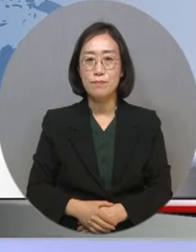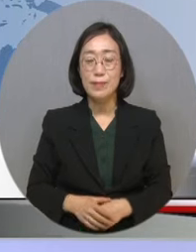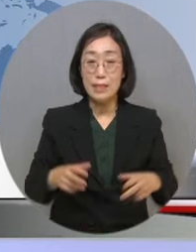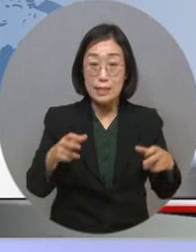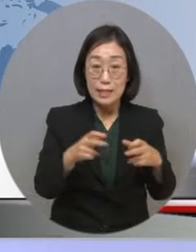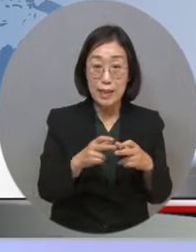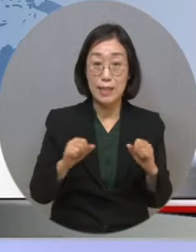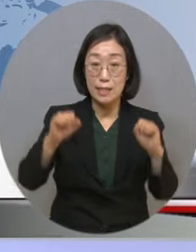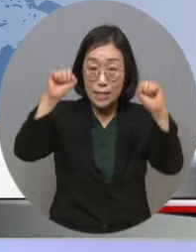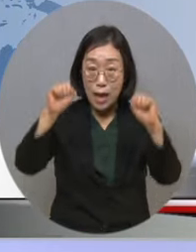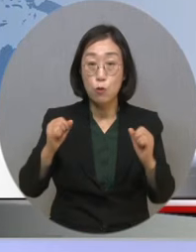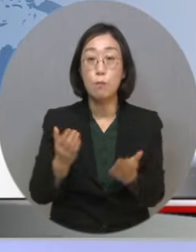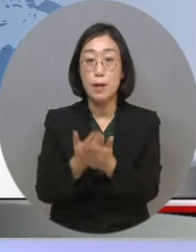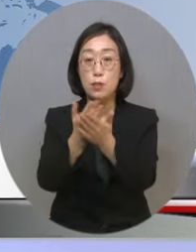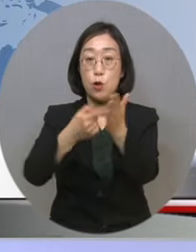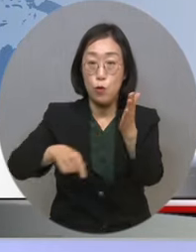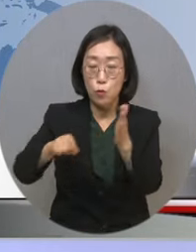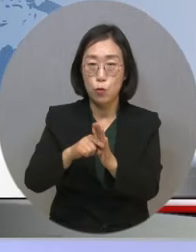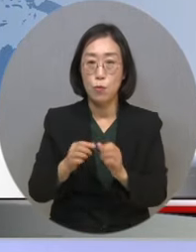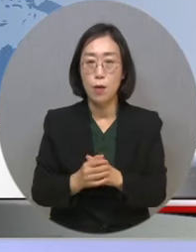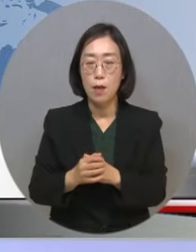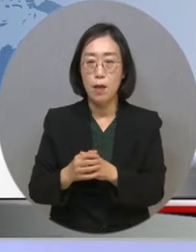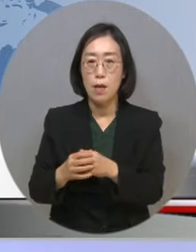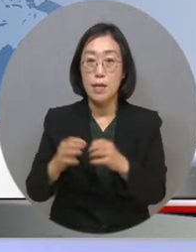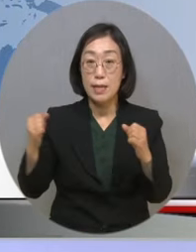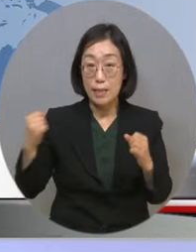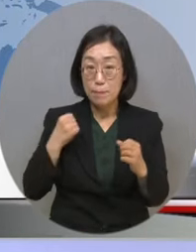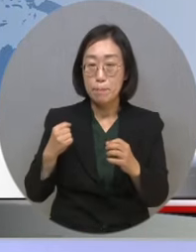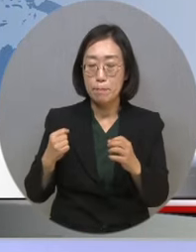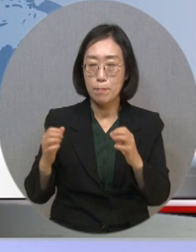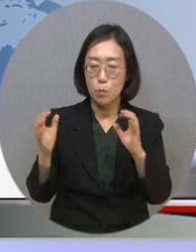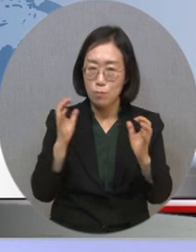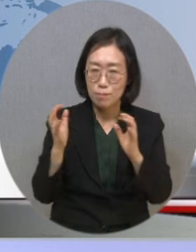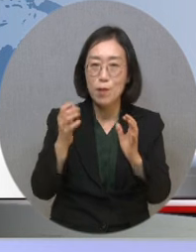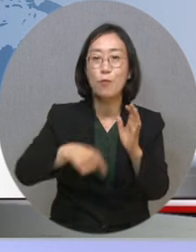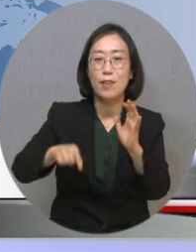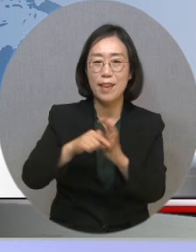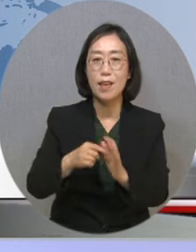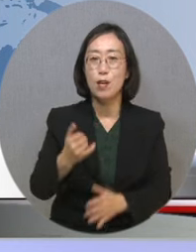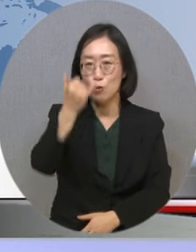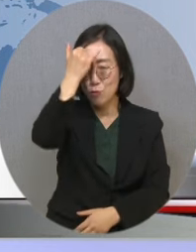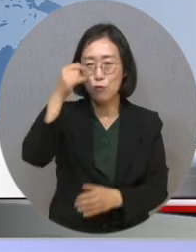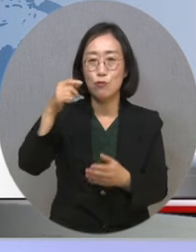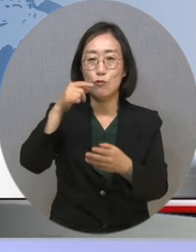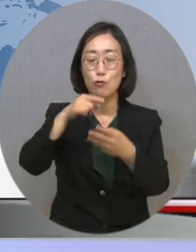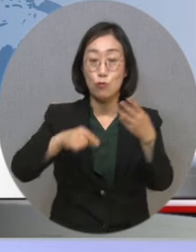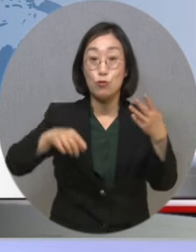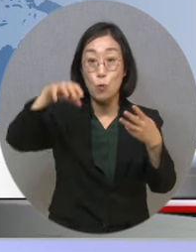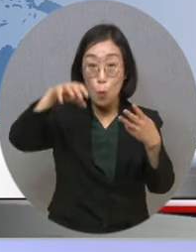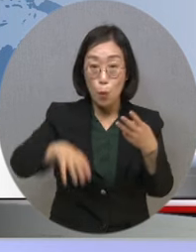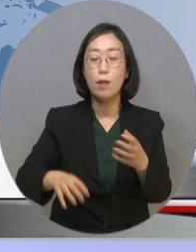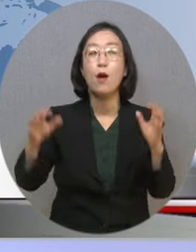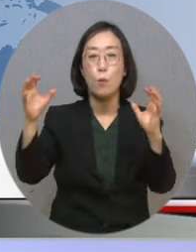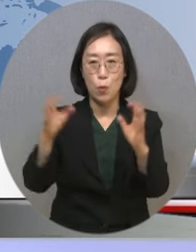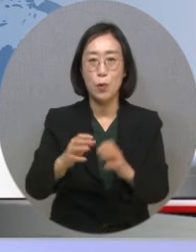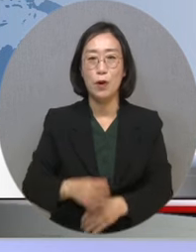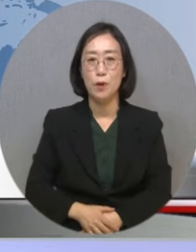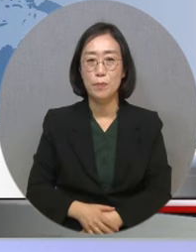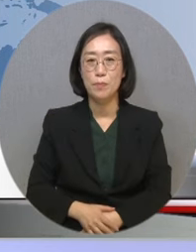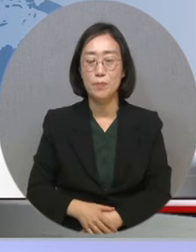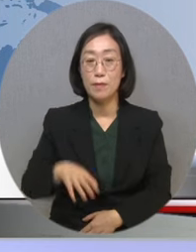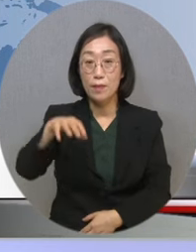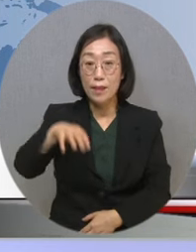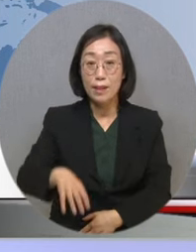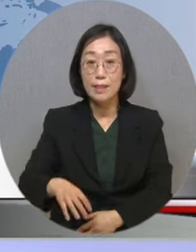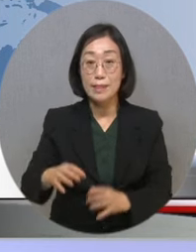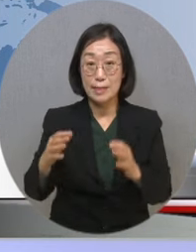장애인 체육 발전을 위해 힘을 모으기로 한 실무자들이 충북 청주에 모였습니다. 전국 시군구 장애인체육회